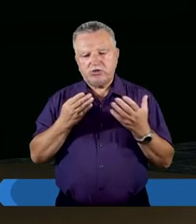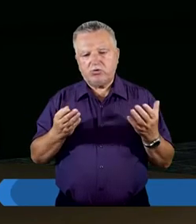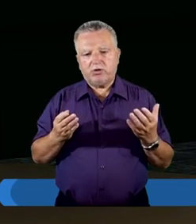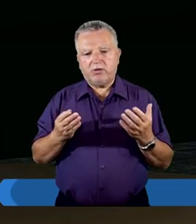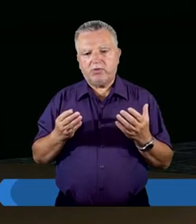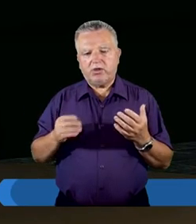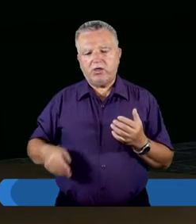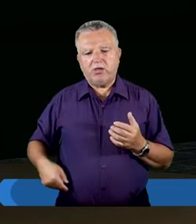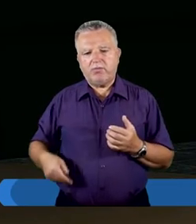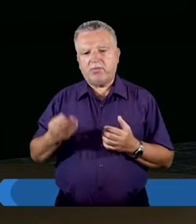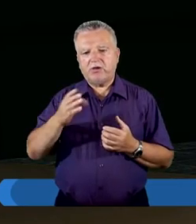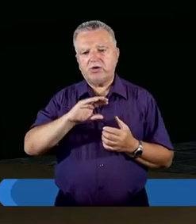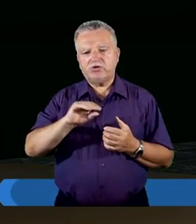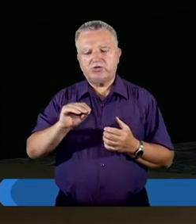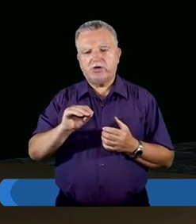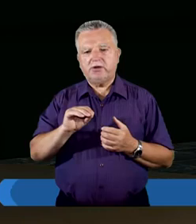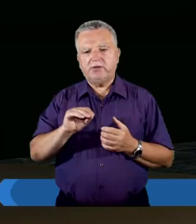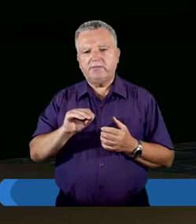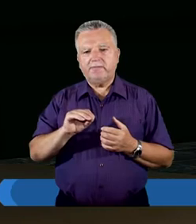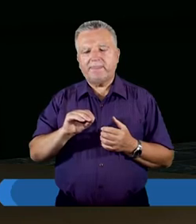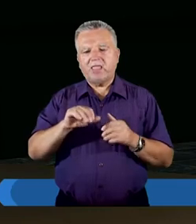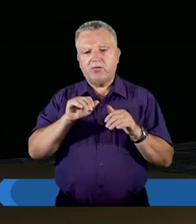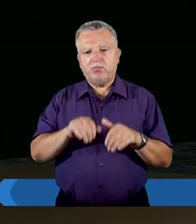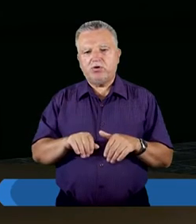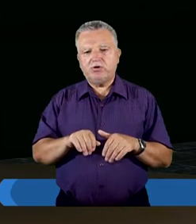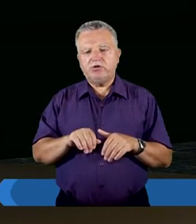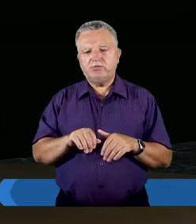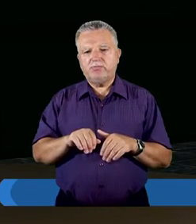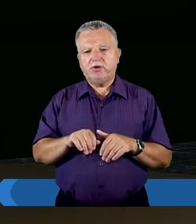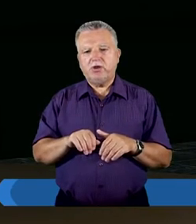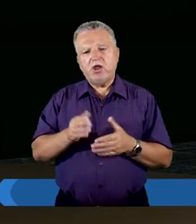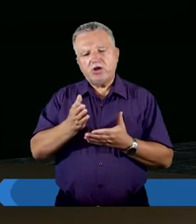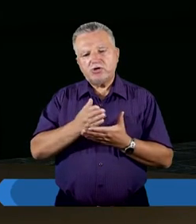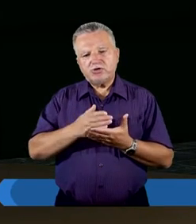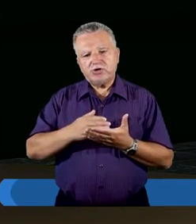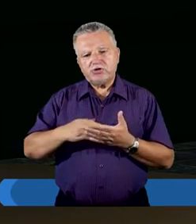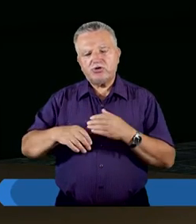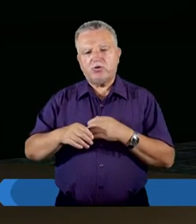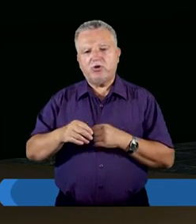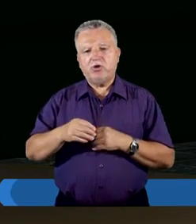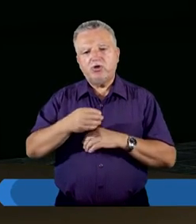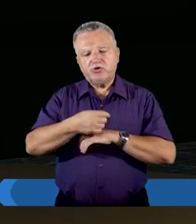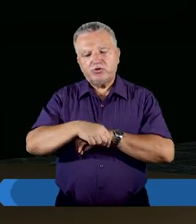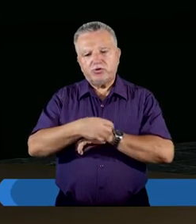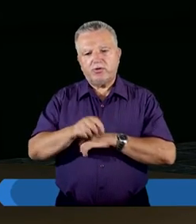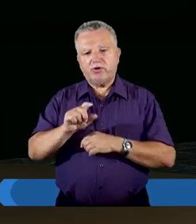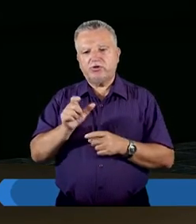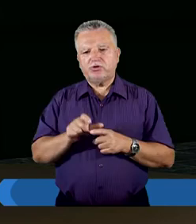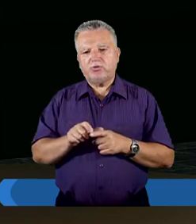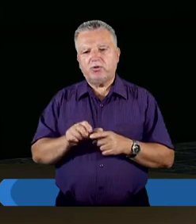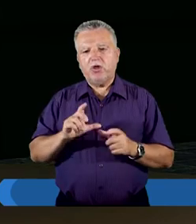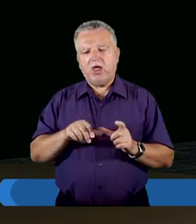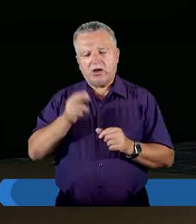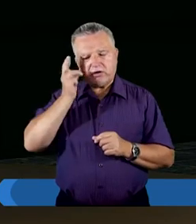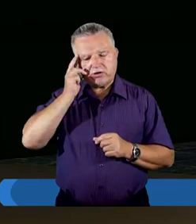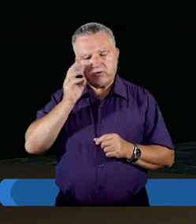Panie, za to, że mogliśmy właśnie po części rozważać to Słowo, ale zdajemy